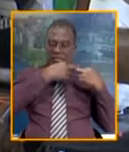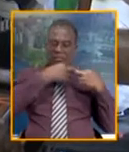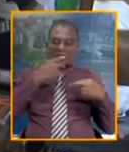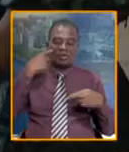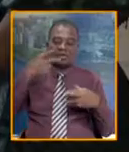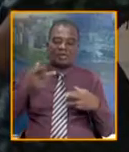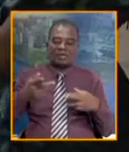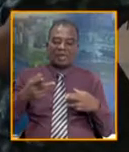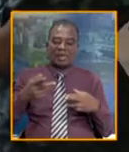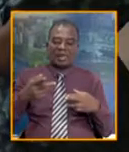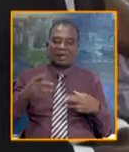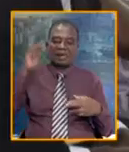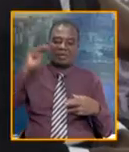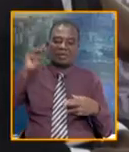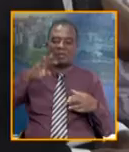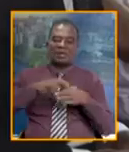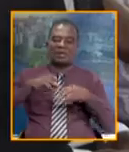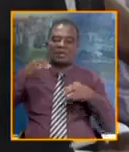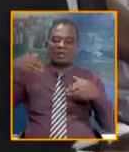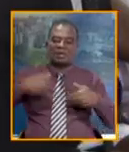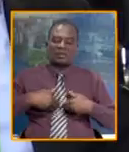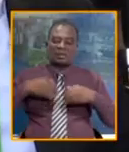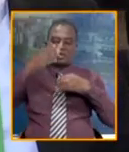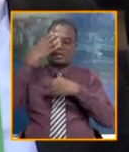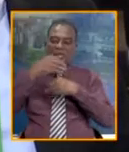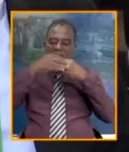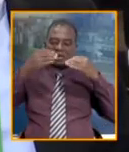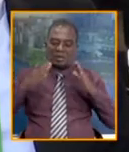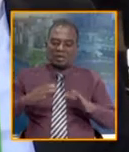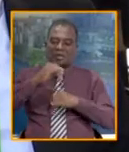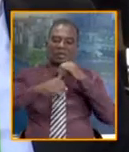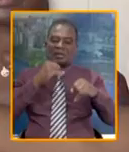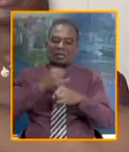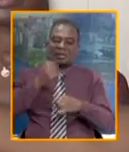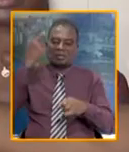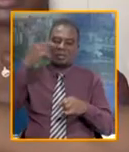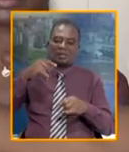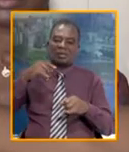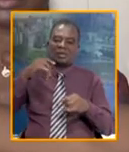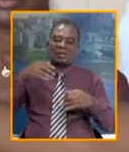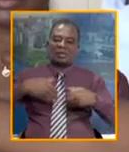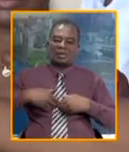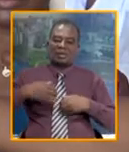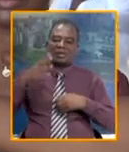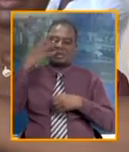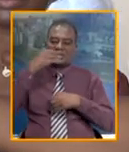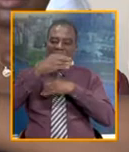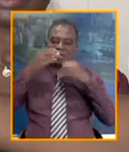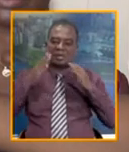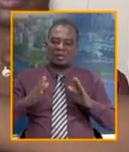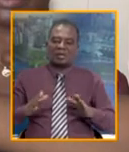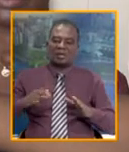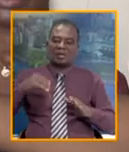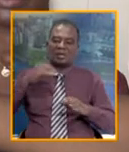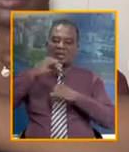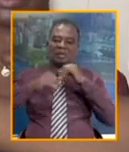en substance le message de la Jeune Chambre internationale à l'endroit des jeunes de Côte d'Ivoire. La Jeune Chambre internationale est à